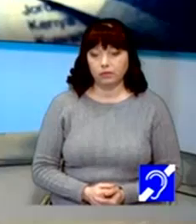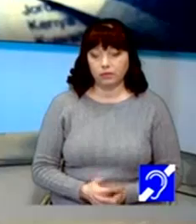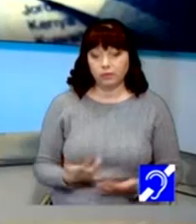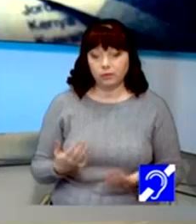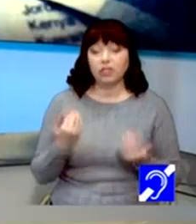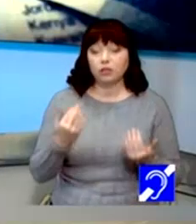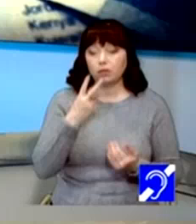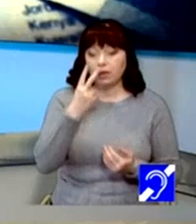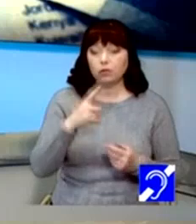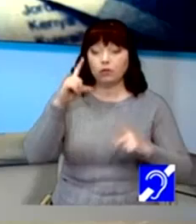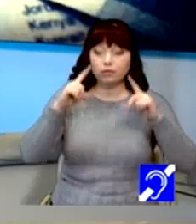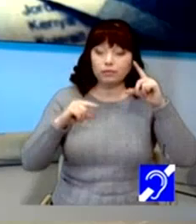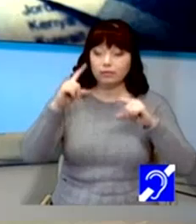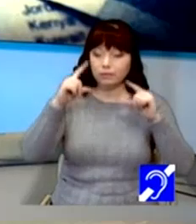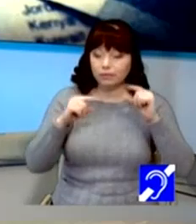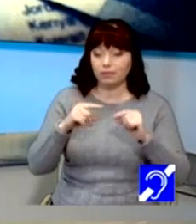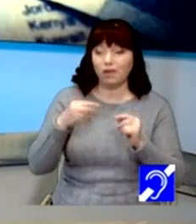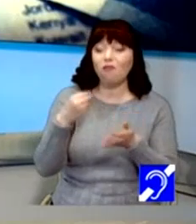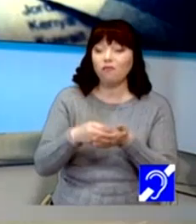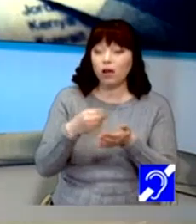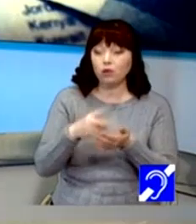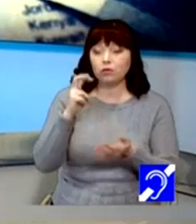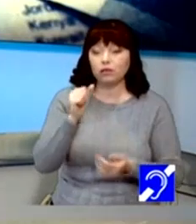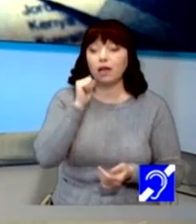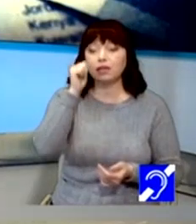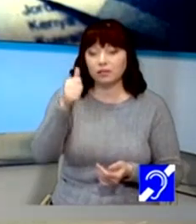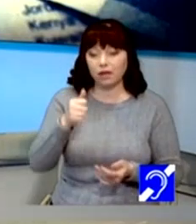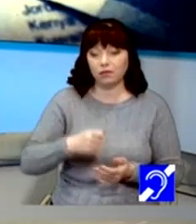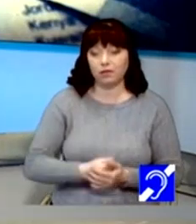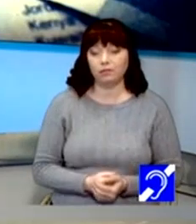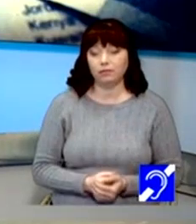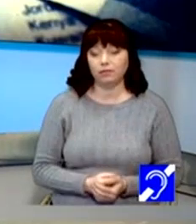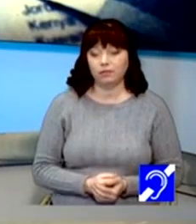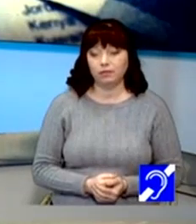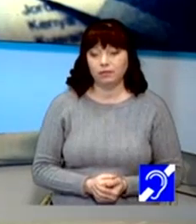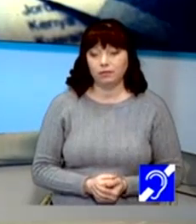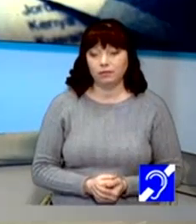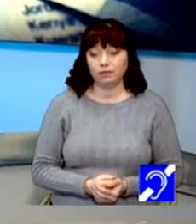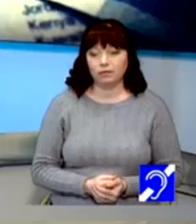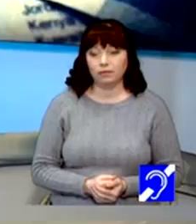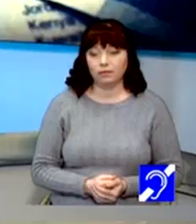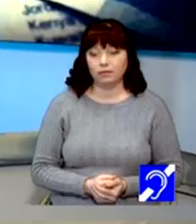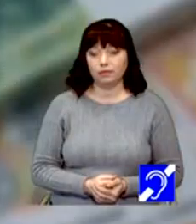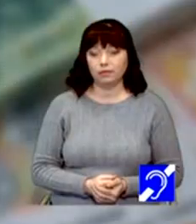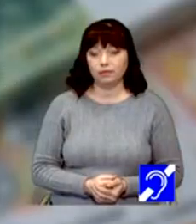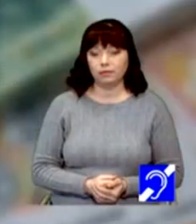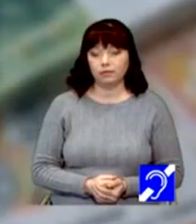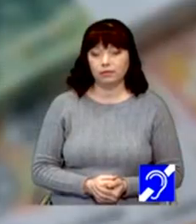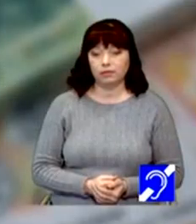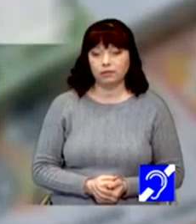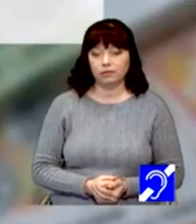să vedem în continuare principalele cotații valutare stabilite de Banca Națională pentru marți trei mai